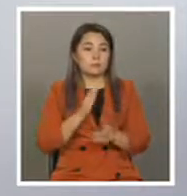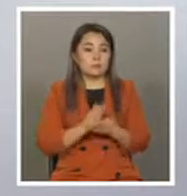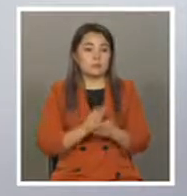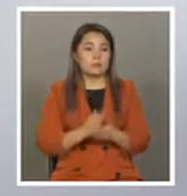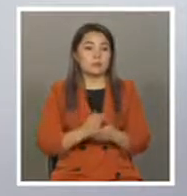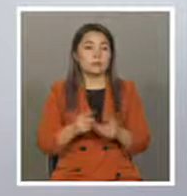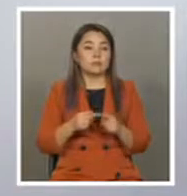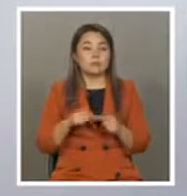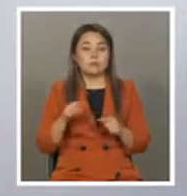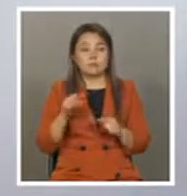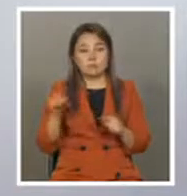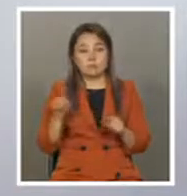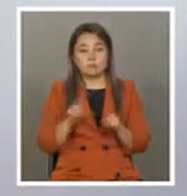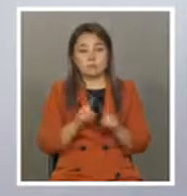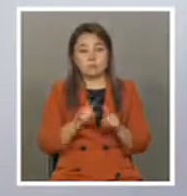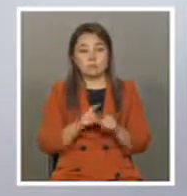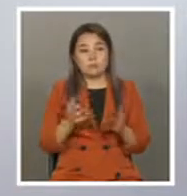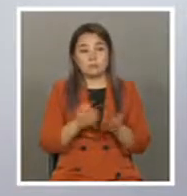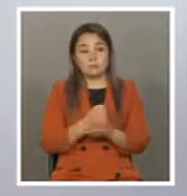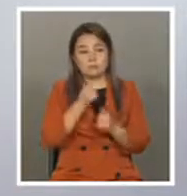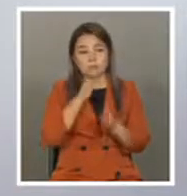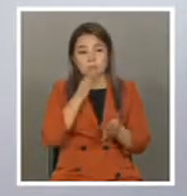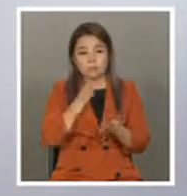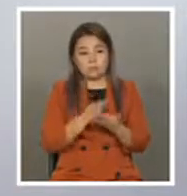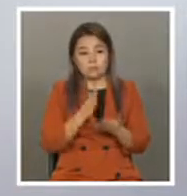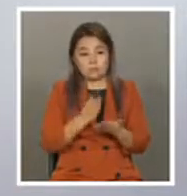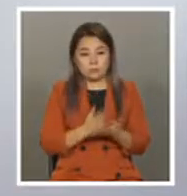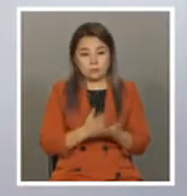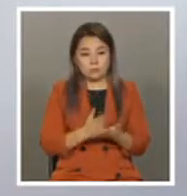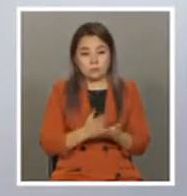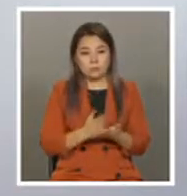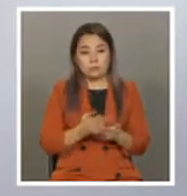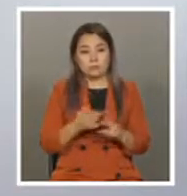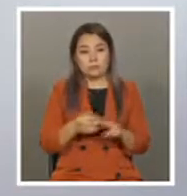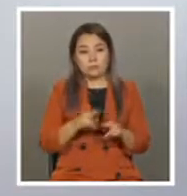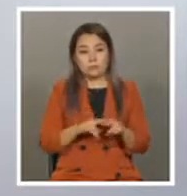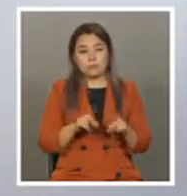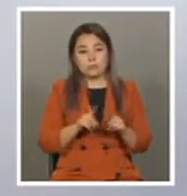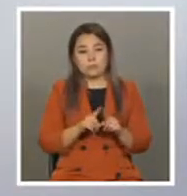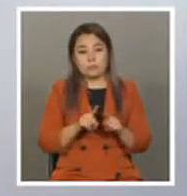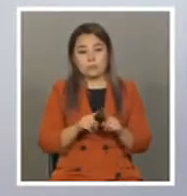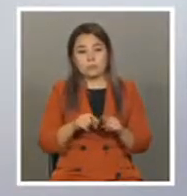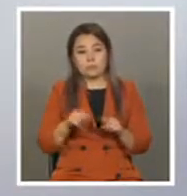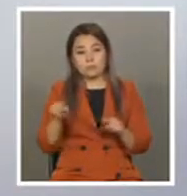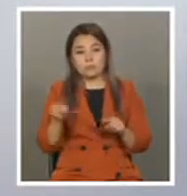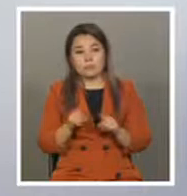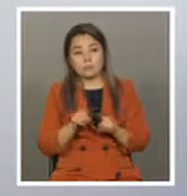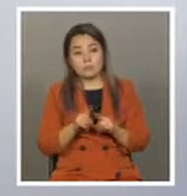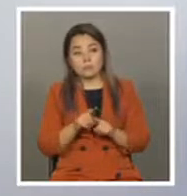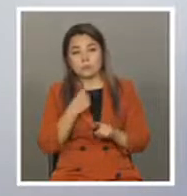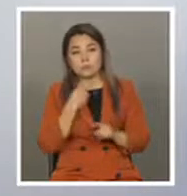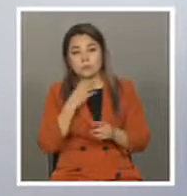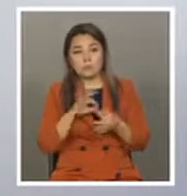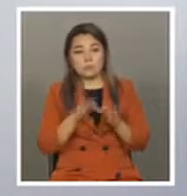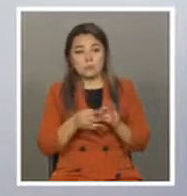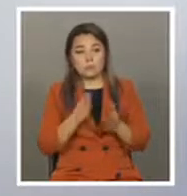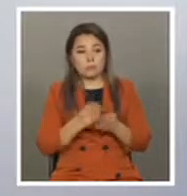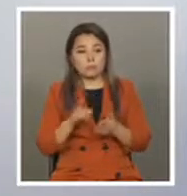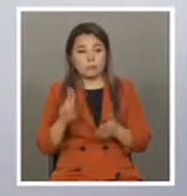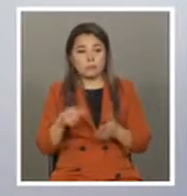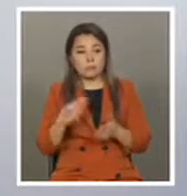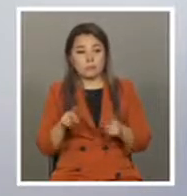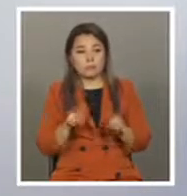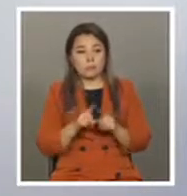түбірлерді іздестіргенде түбірлерін таба алмай жатамыз. Шынымен де кейде түбірлер табу қиынға соғады. Бұндай жағдайда дискриминантты